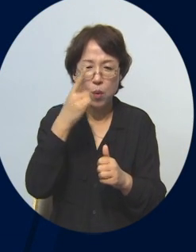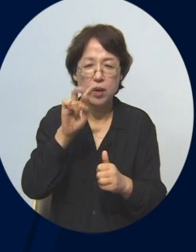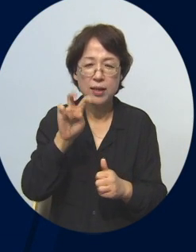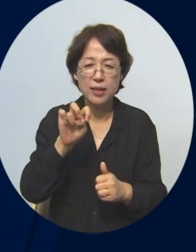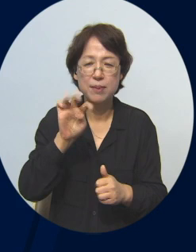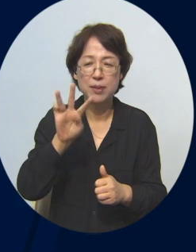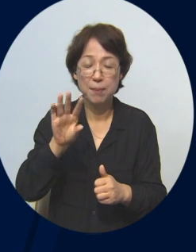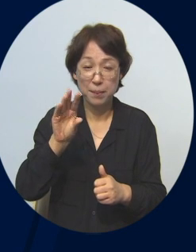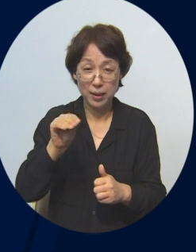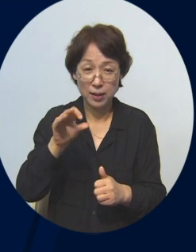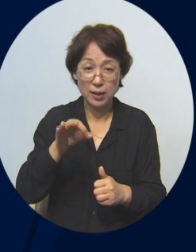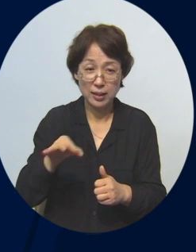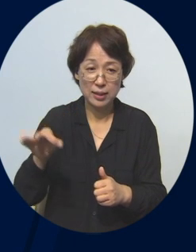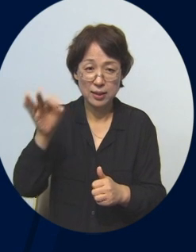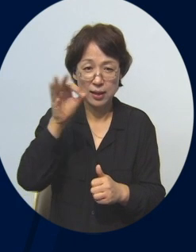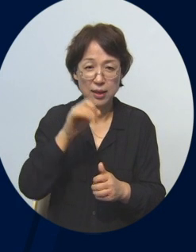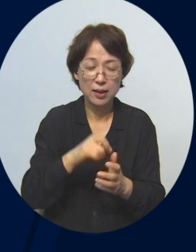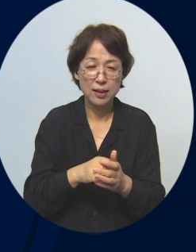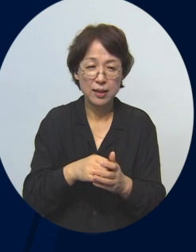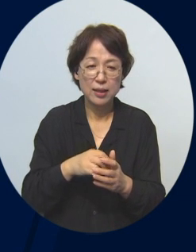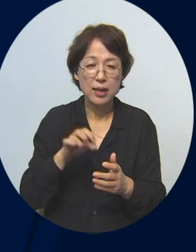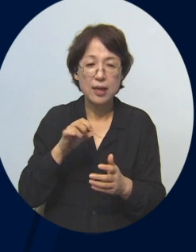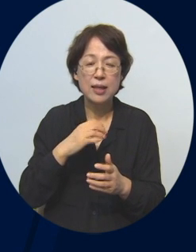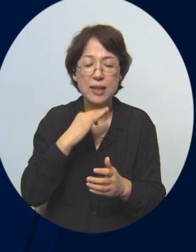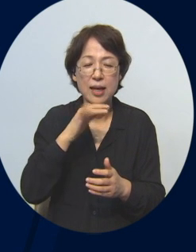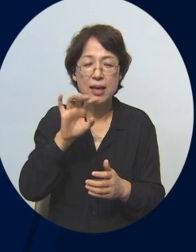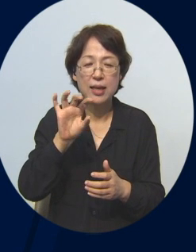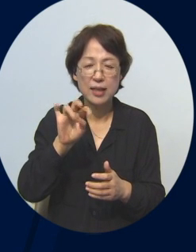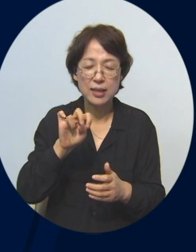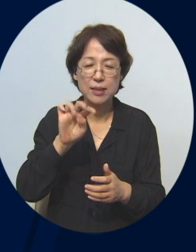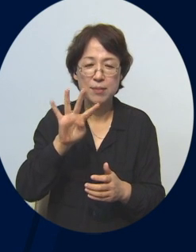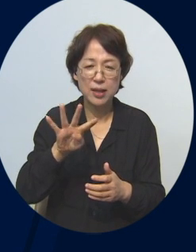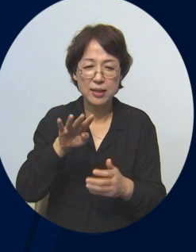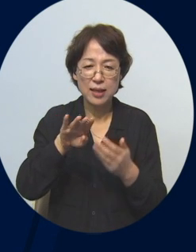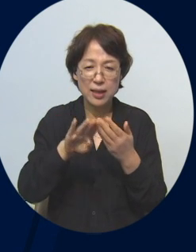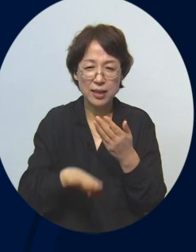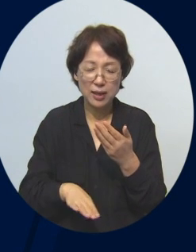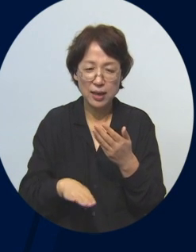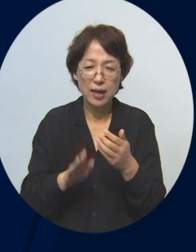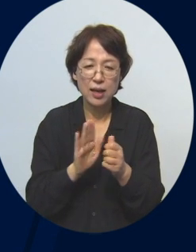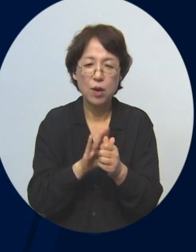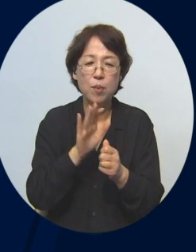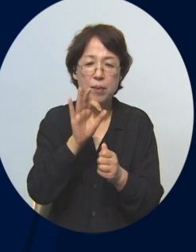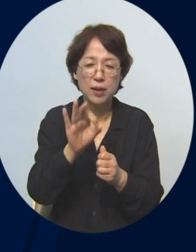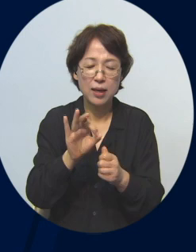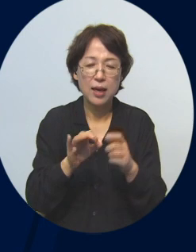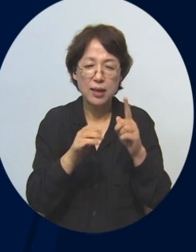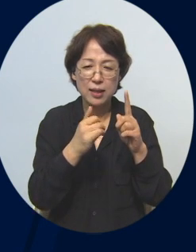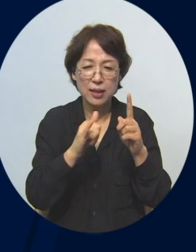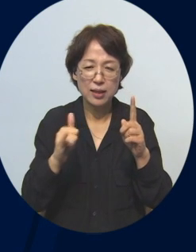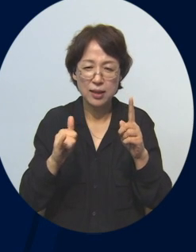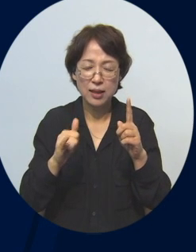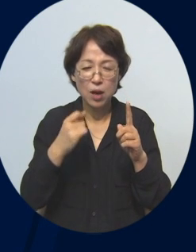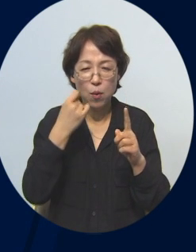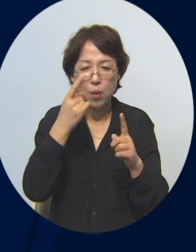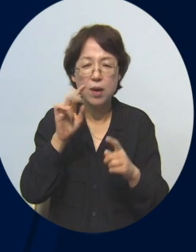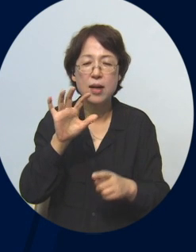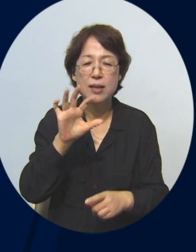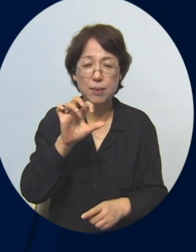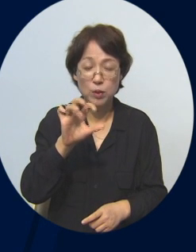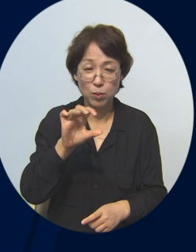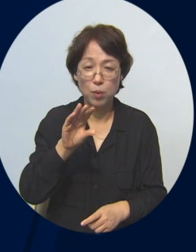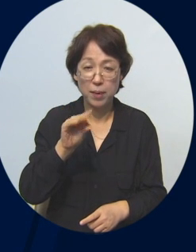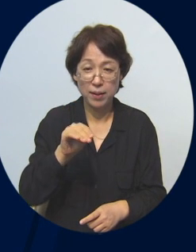원으로 인상하고 24세 이하 청소년 한부모 아동양육비 지원 금액도 자녀 1인당 월 35만 원에서 월